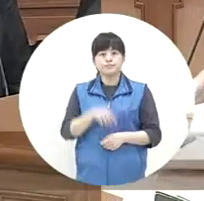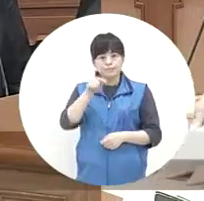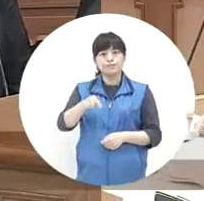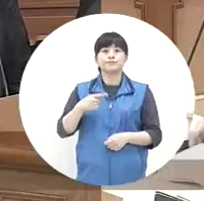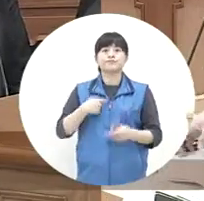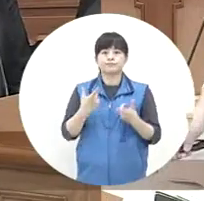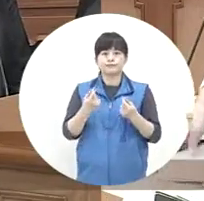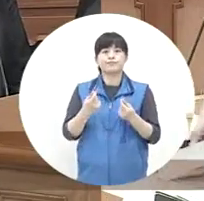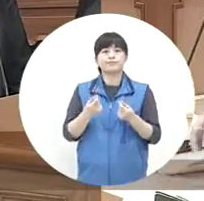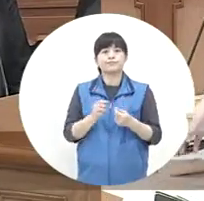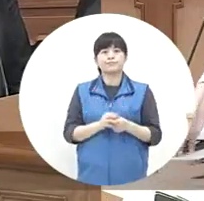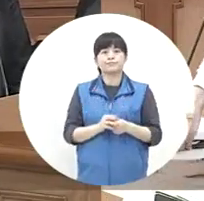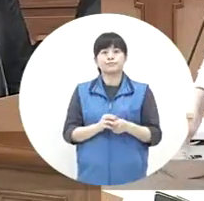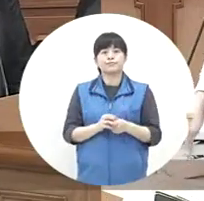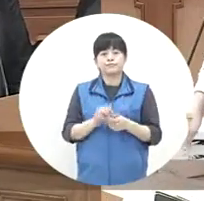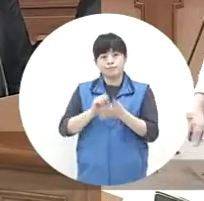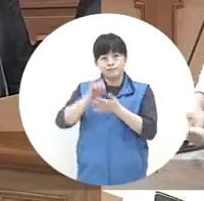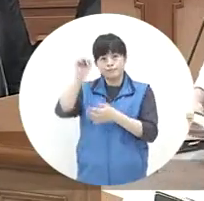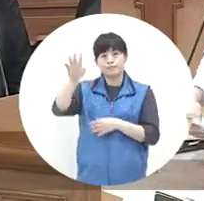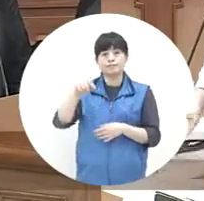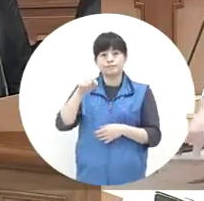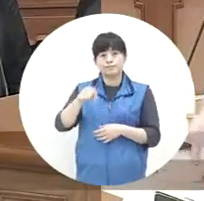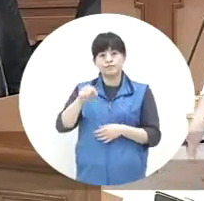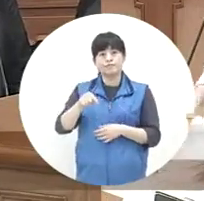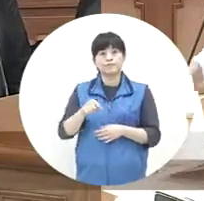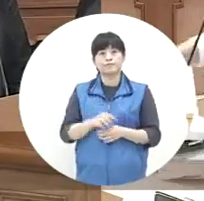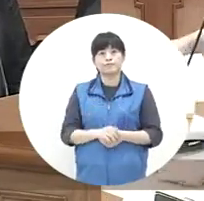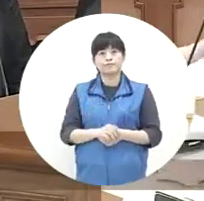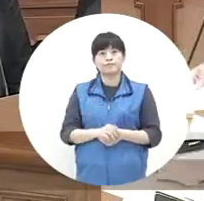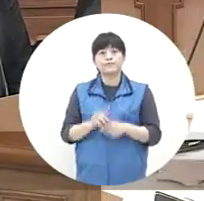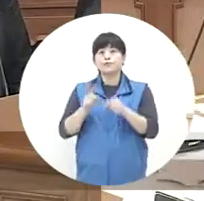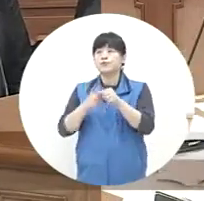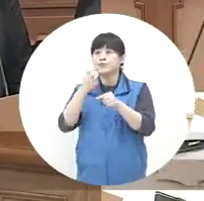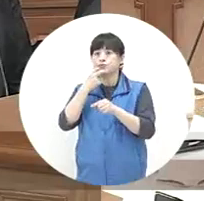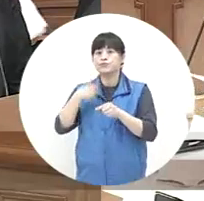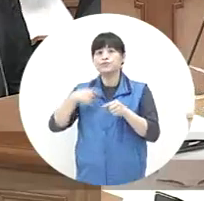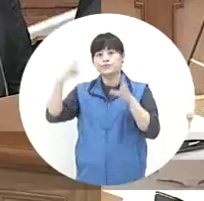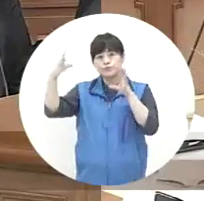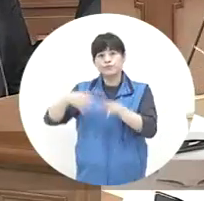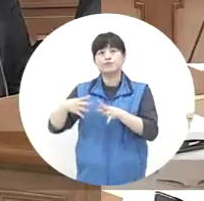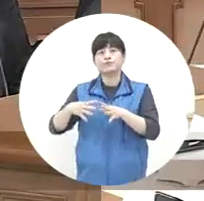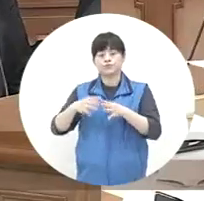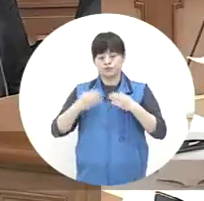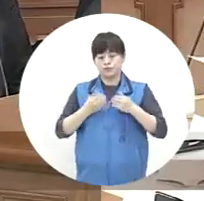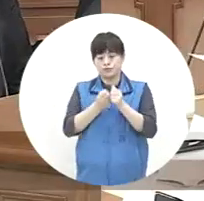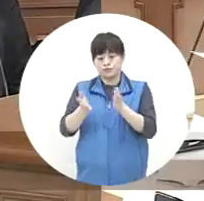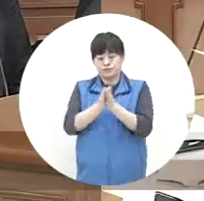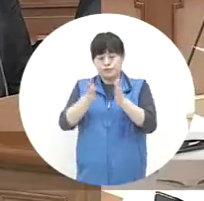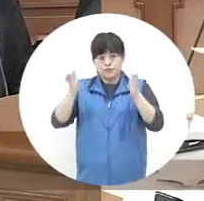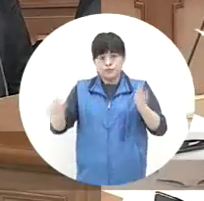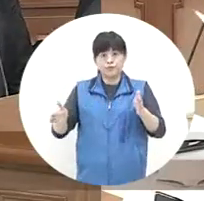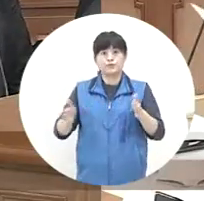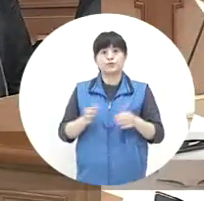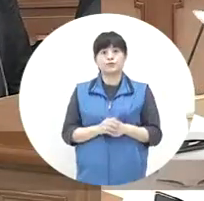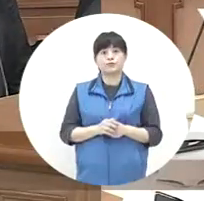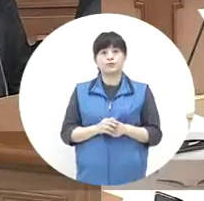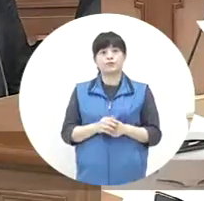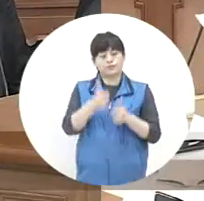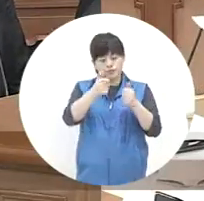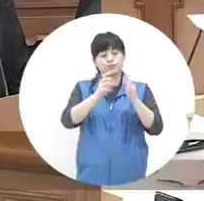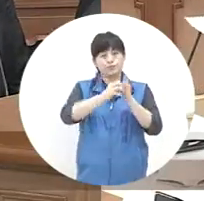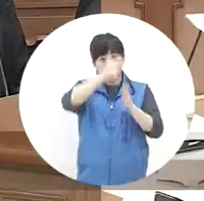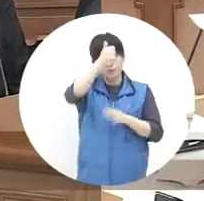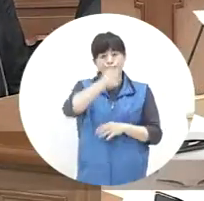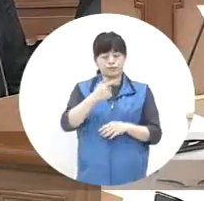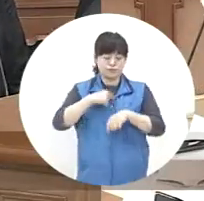们也跟易座讲，这些我们跟中央，我们在整个的疫情中间，在 CDC 好，谢谢局长 在应变